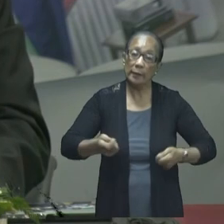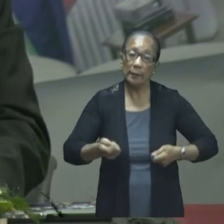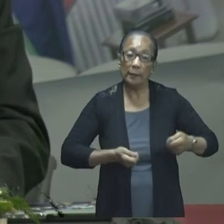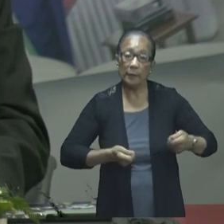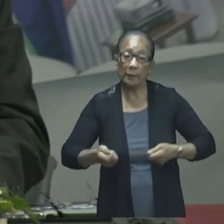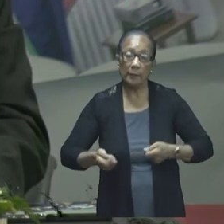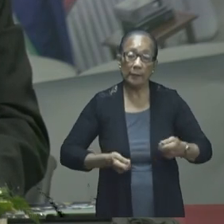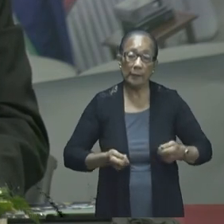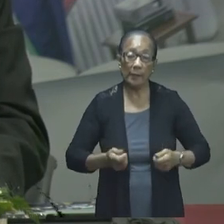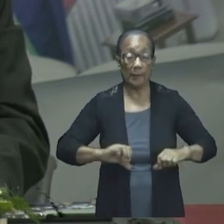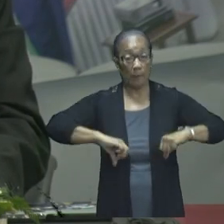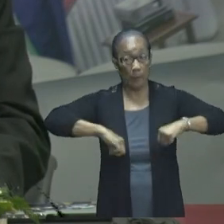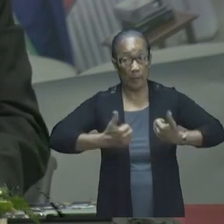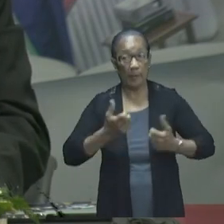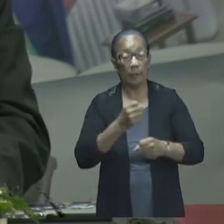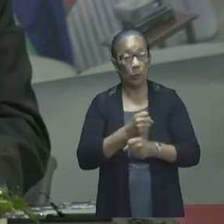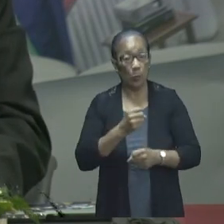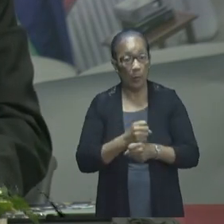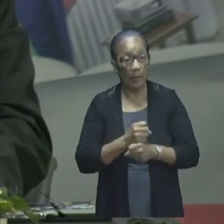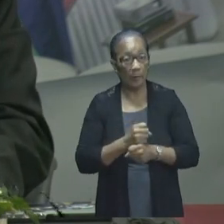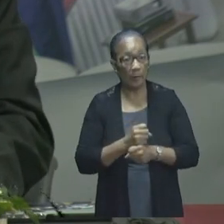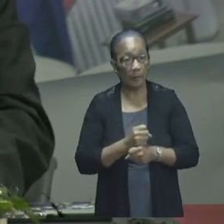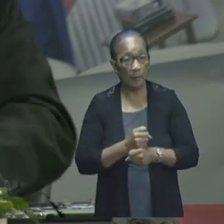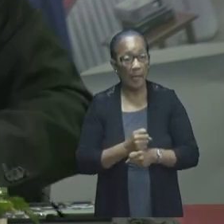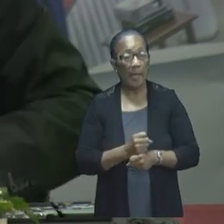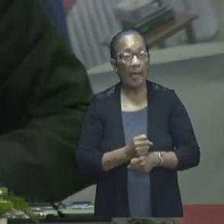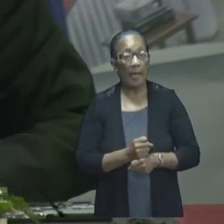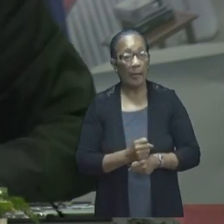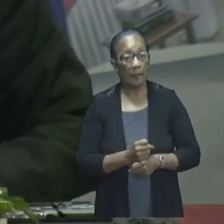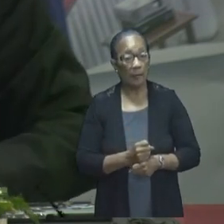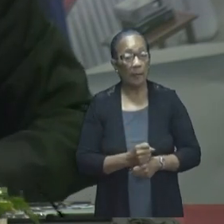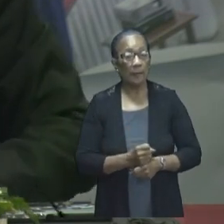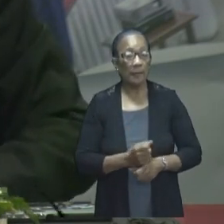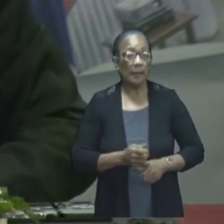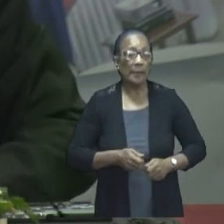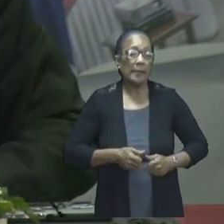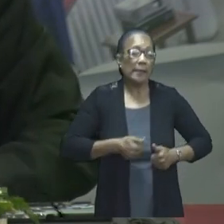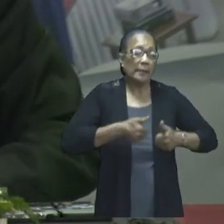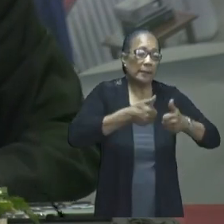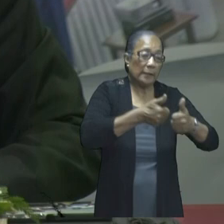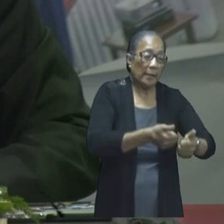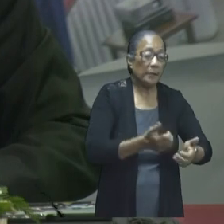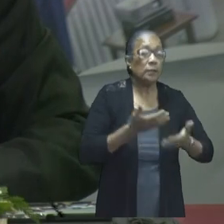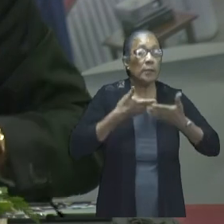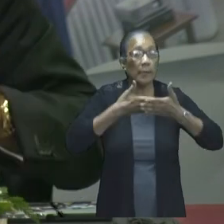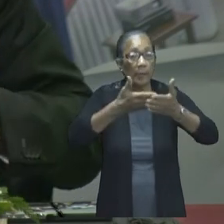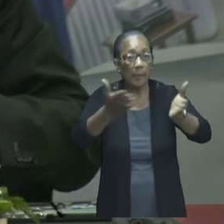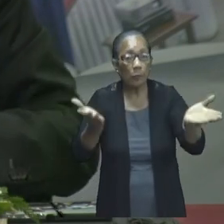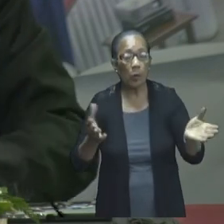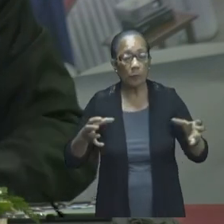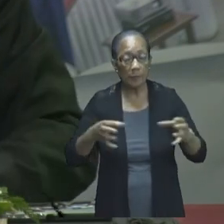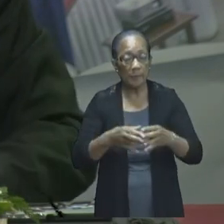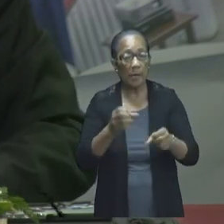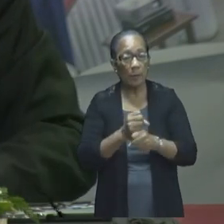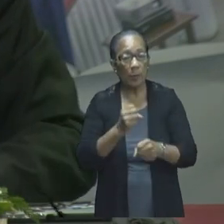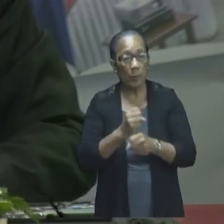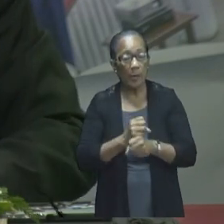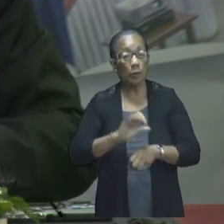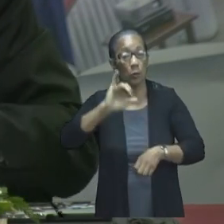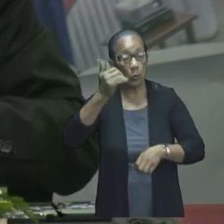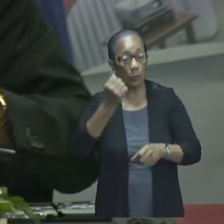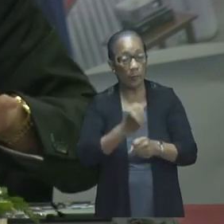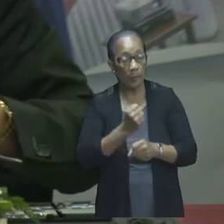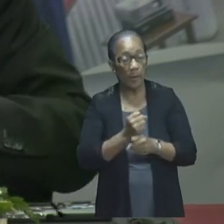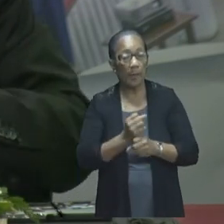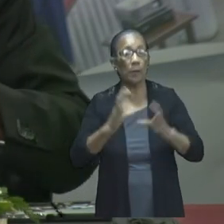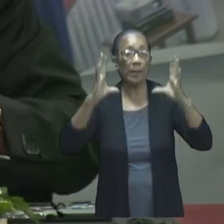3 en je de intentie kenbaar maakt om die samenwerkingsrelatie dan gaan hernieuwen met nederland